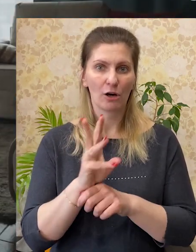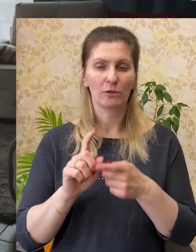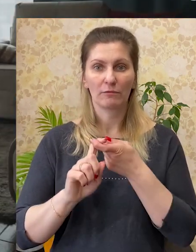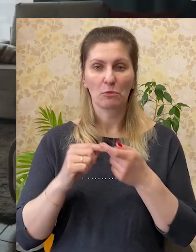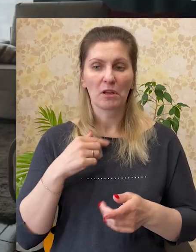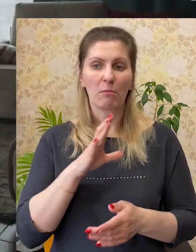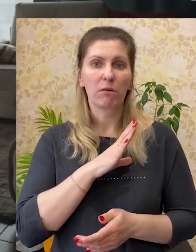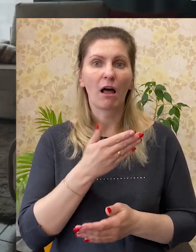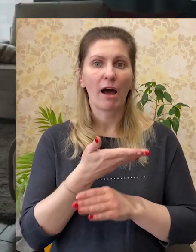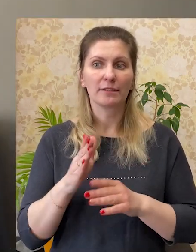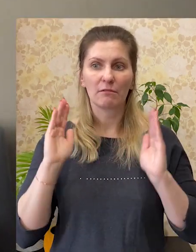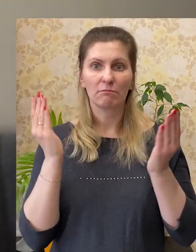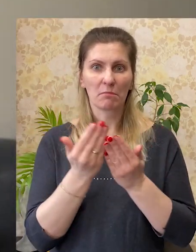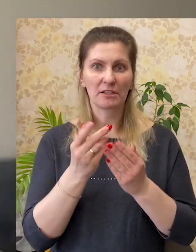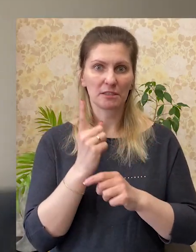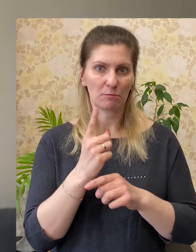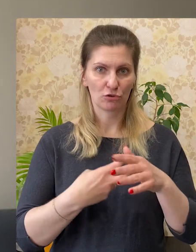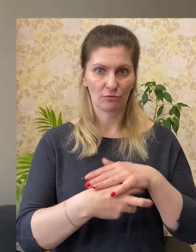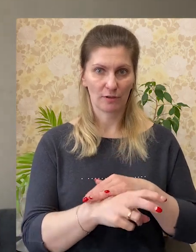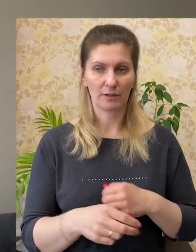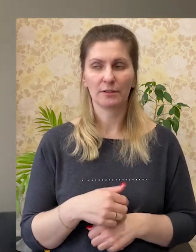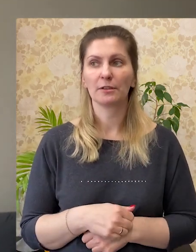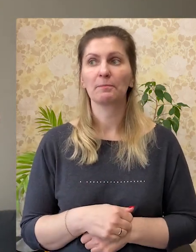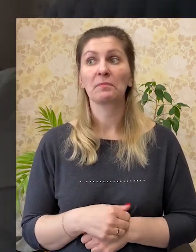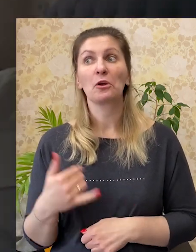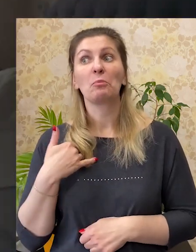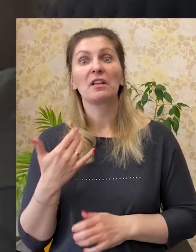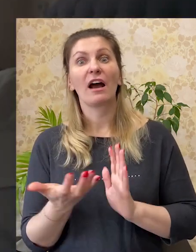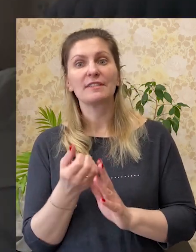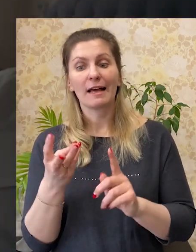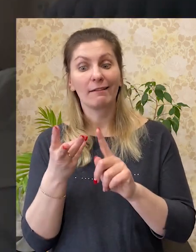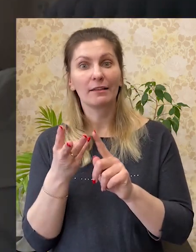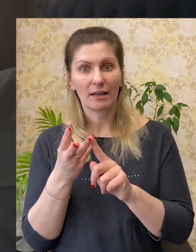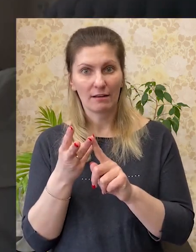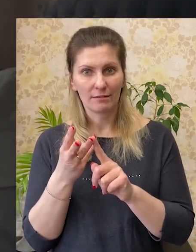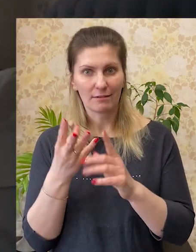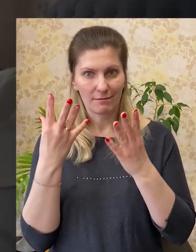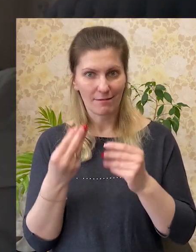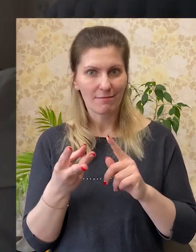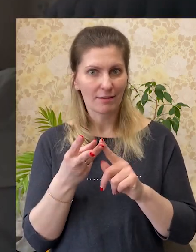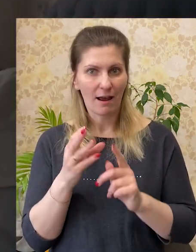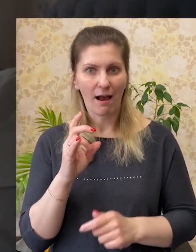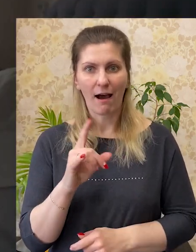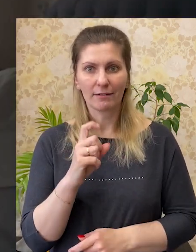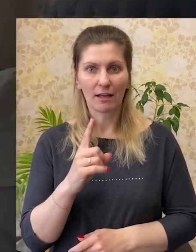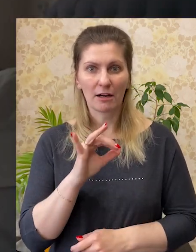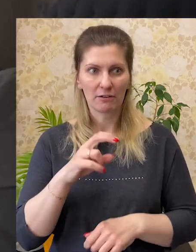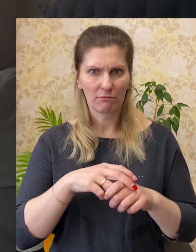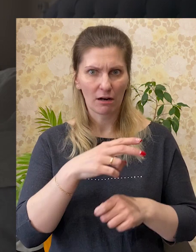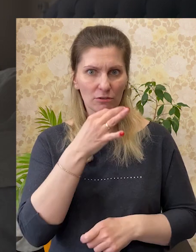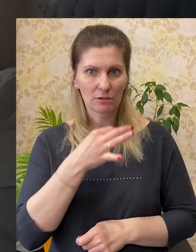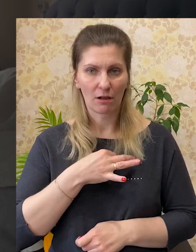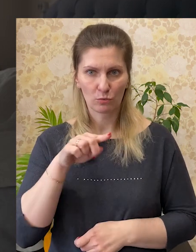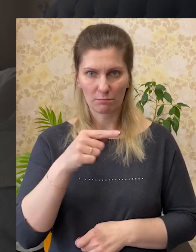палате, из нее нельзя было выходить. Взяли 3-й анализ, прошла ночь. Вечером 3-го дня ко мне приходит врач, сначала говорит, что у